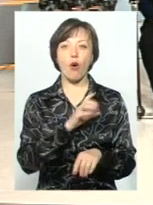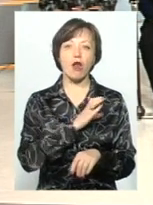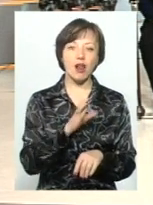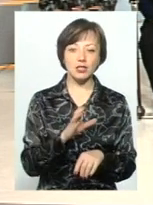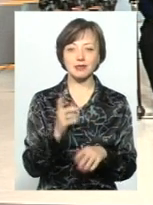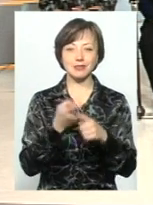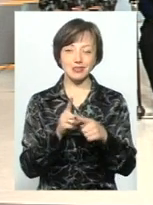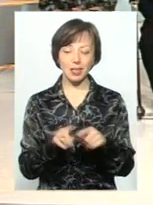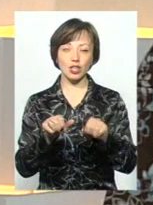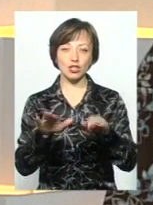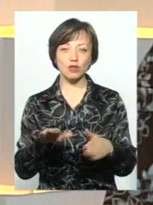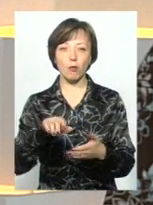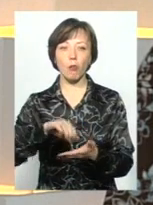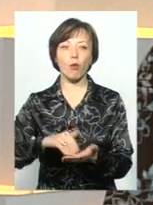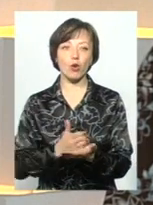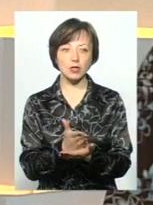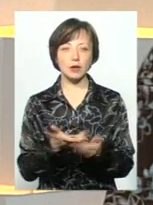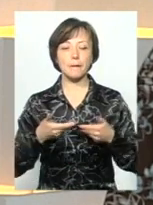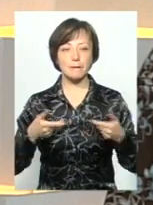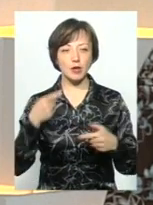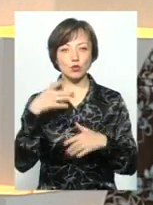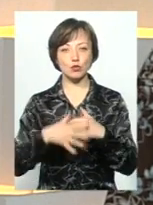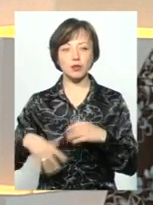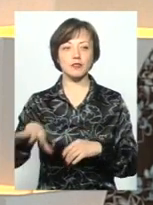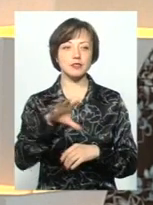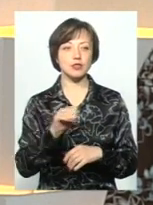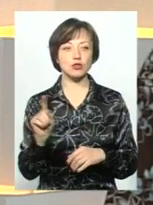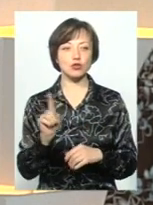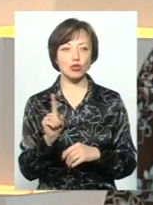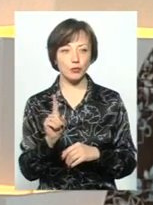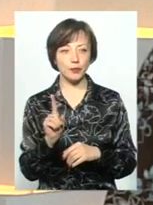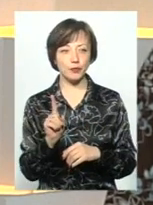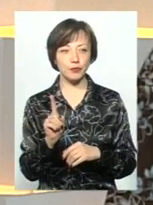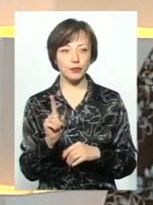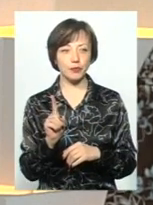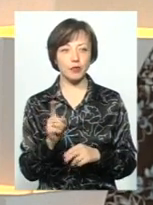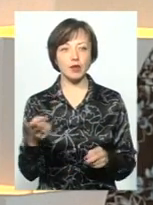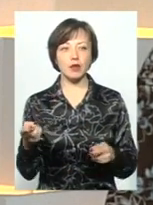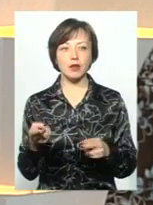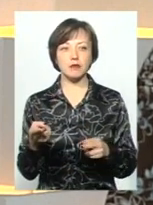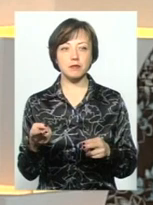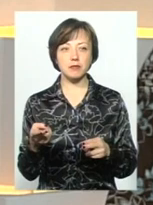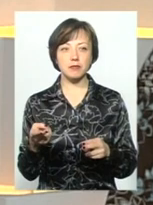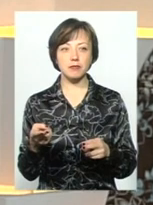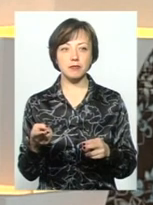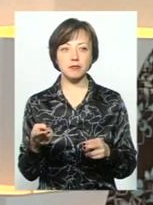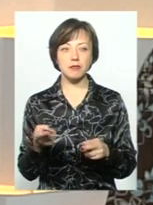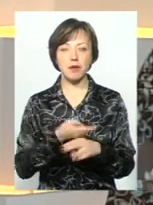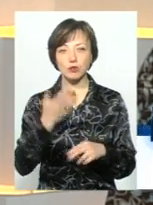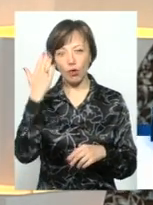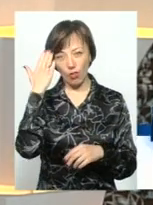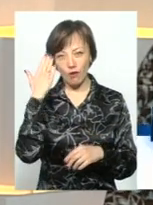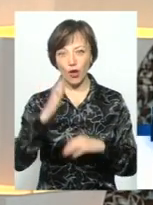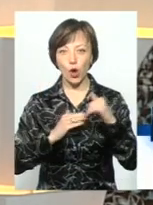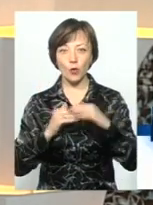політичне. Тому що, ну, ми розуміємо всі, що без голови руки працювати не